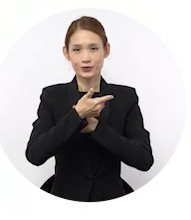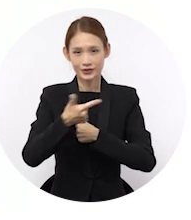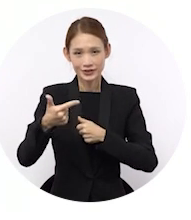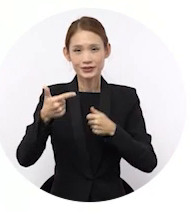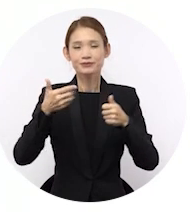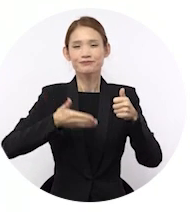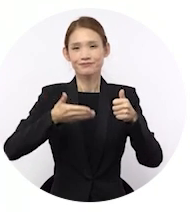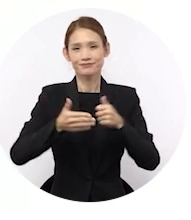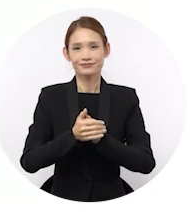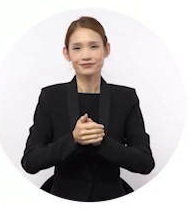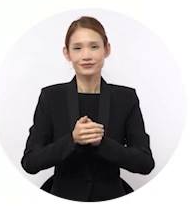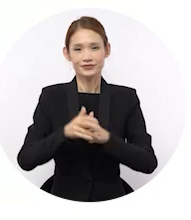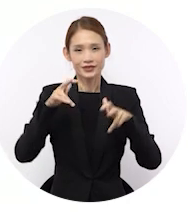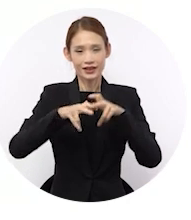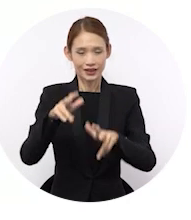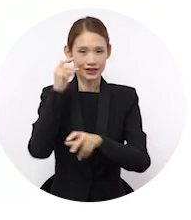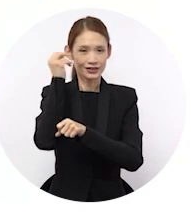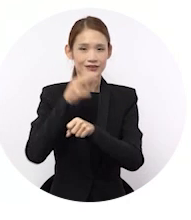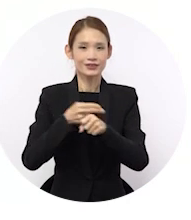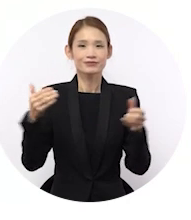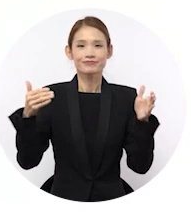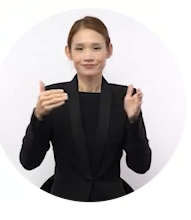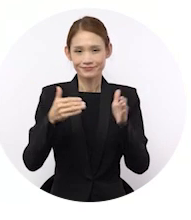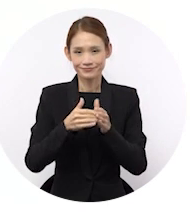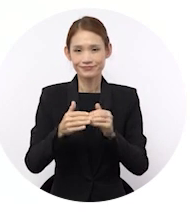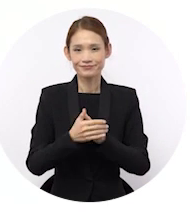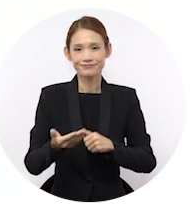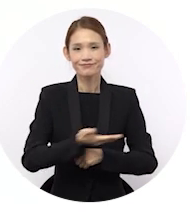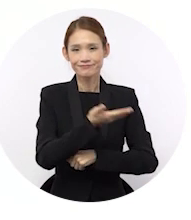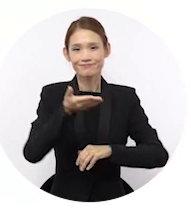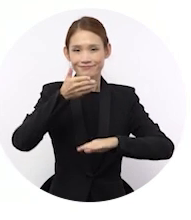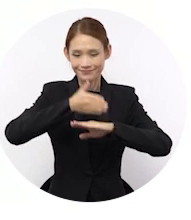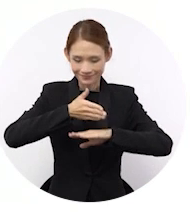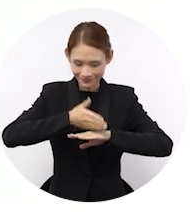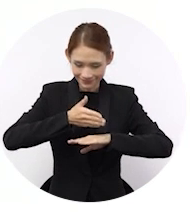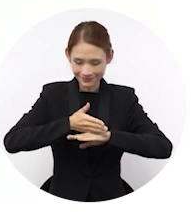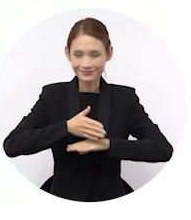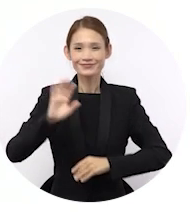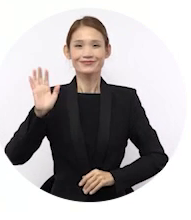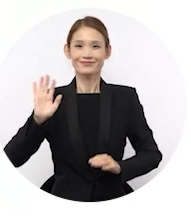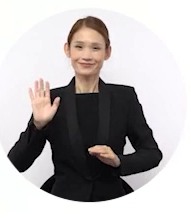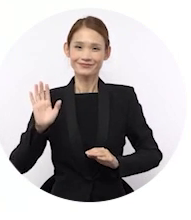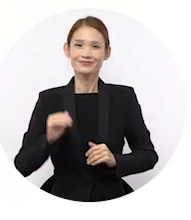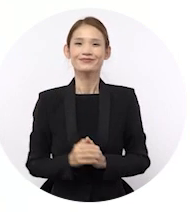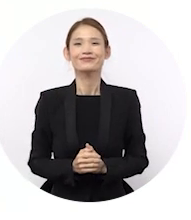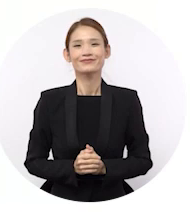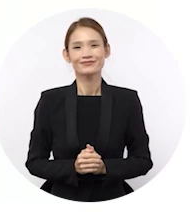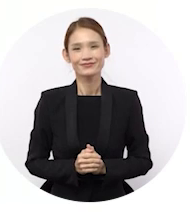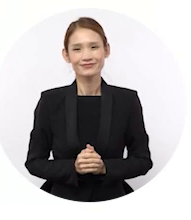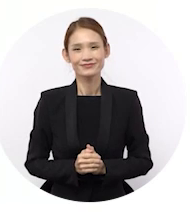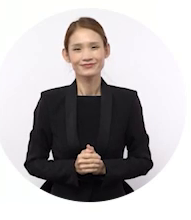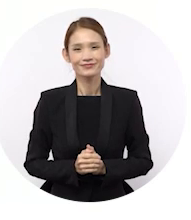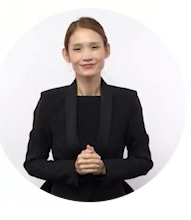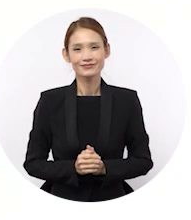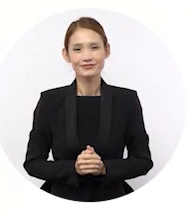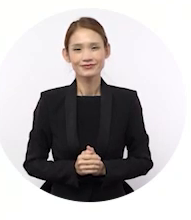시간이었길 바랍니다. 네, 이상 장애인식 개선 강사 신홍윤이었습니다. 여러분 감사합니다. 안녕.